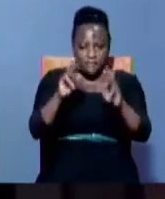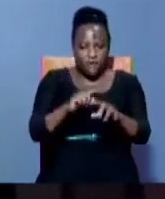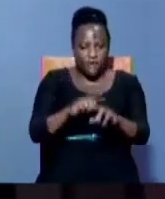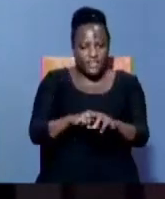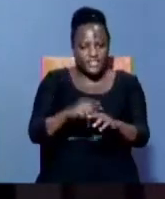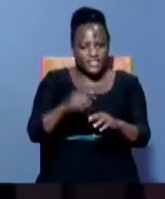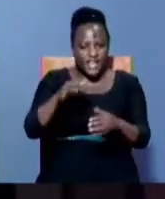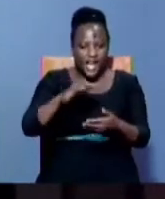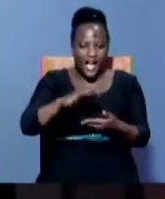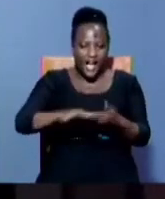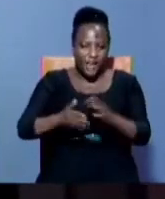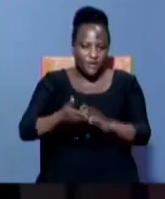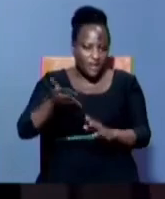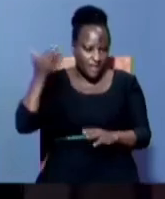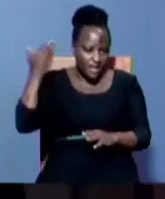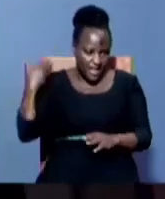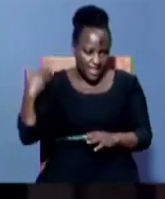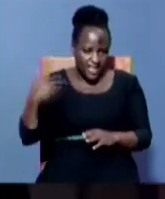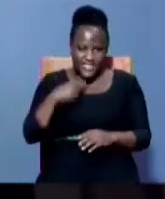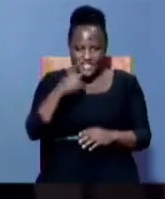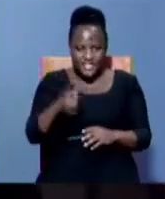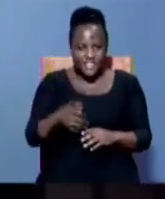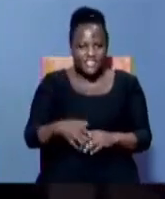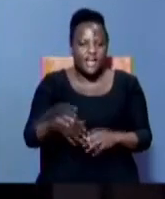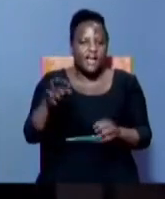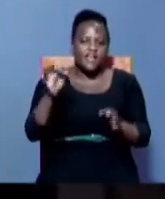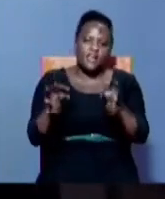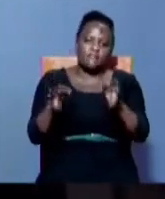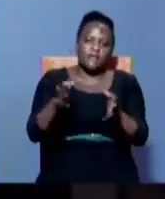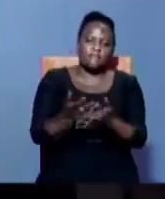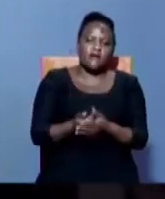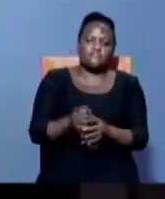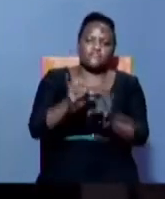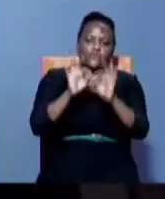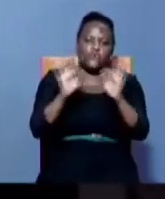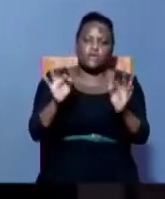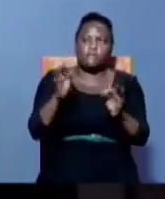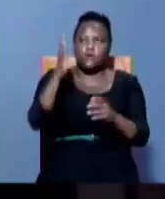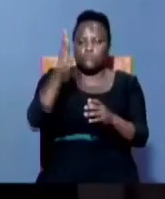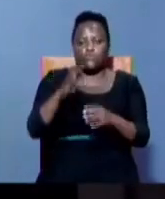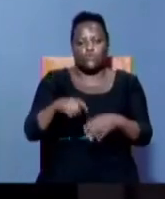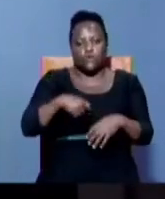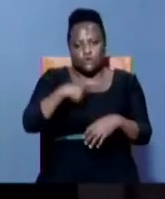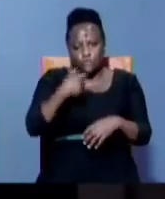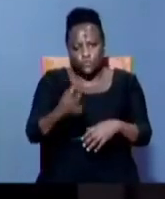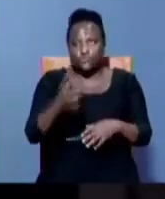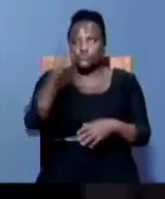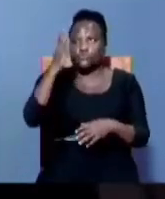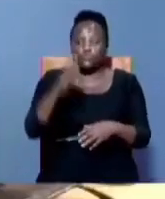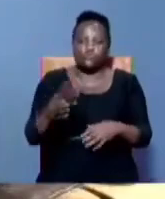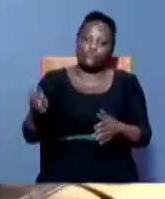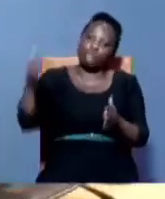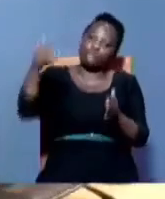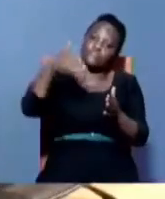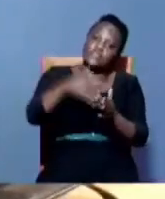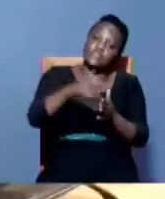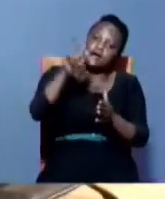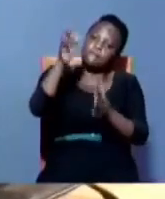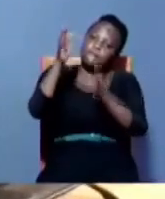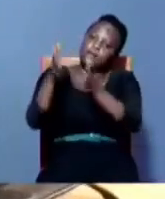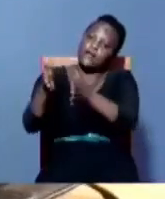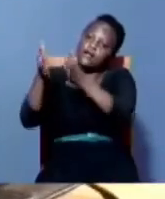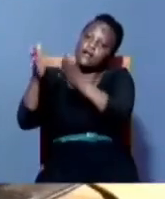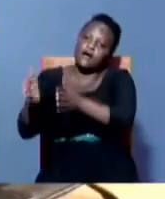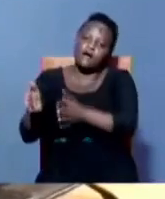namna ambavyo wema wa Mungu unavyoruhusu Mungu kumfikia mwanadamu. Sikiliza, na inapomfikia mwanadamu